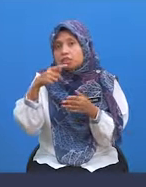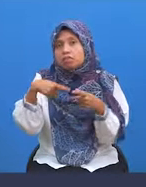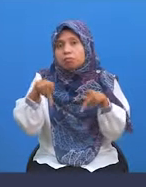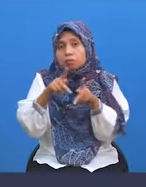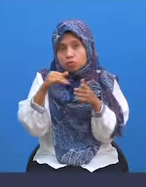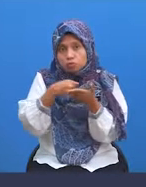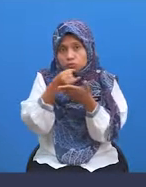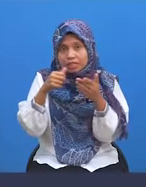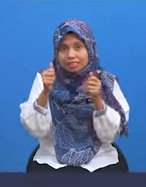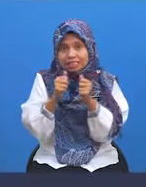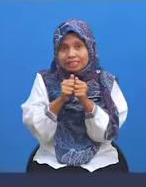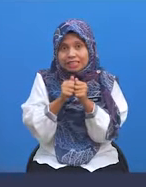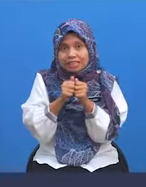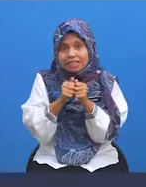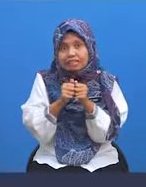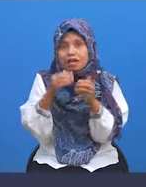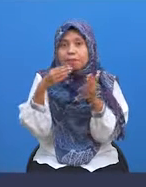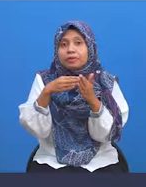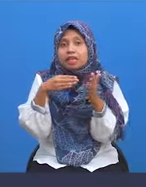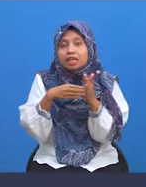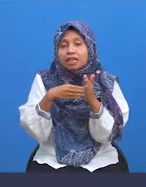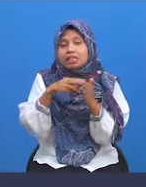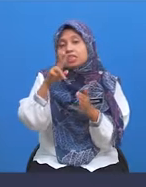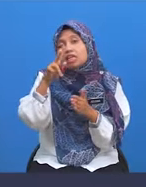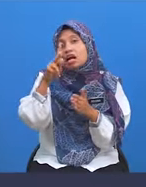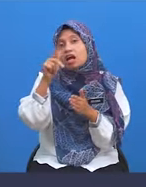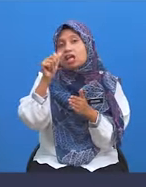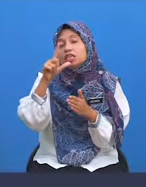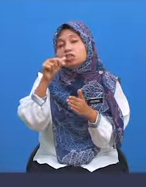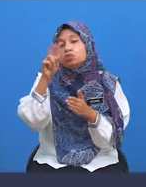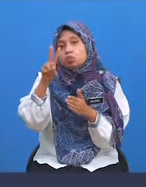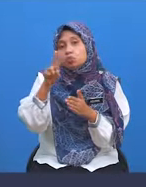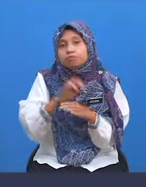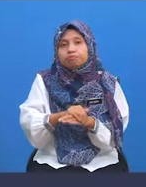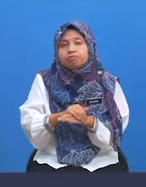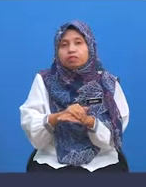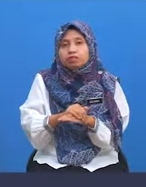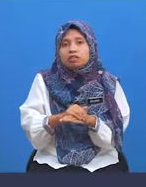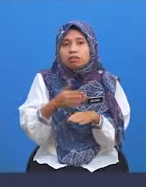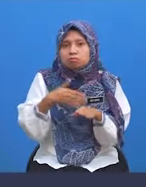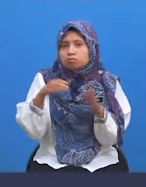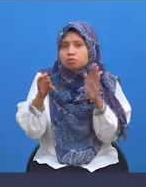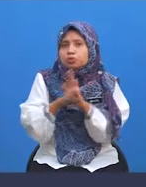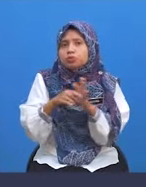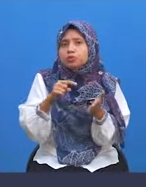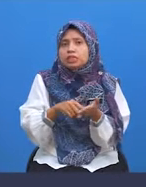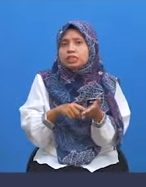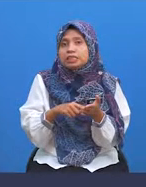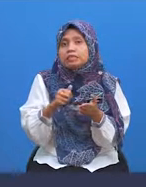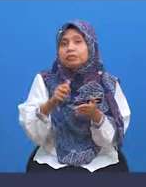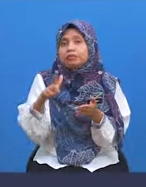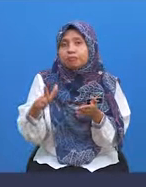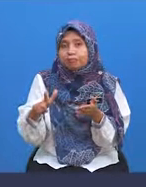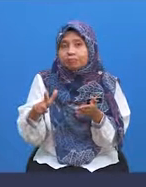graf dengan bilangan kala 2. Nilai B kita pada contoh ini